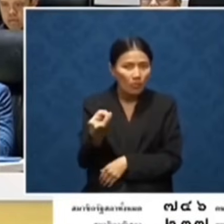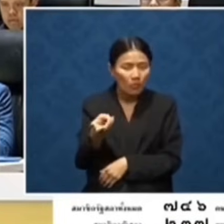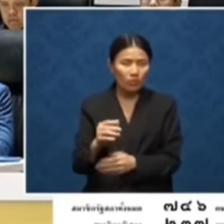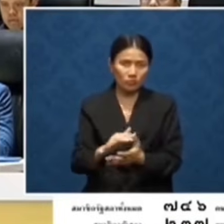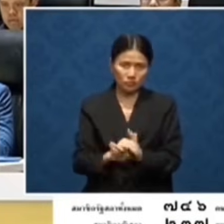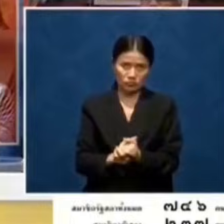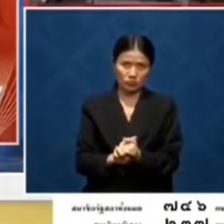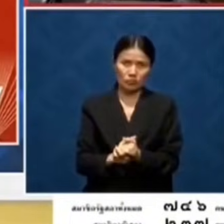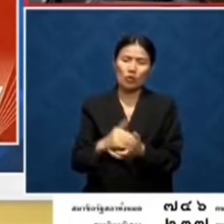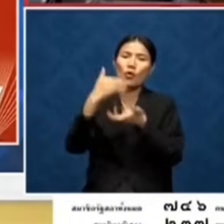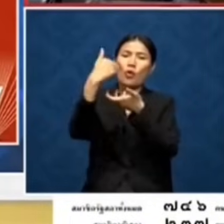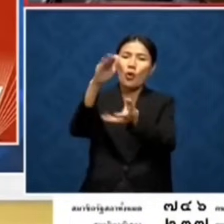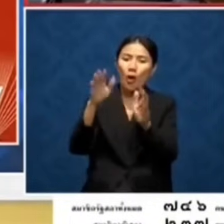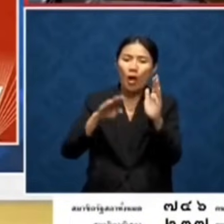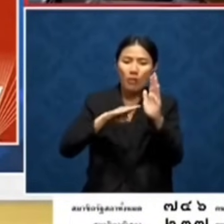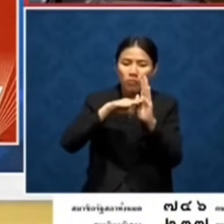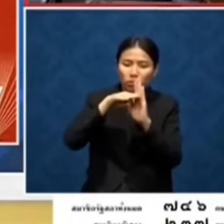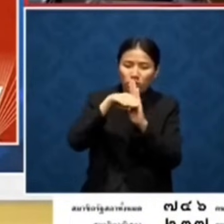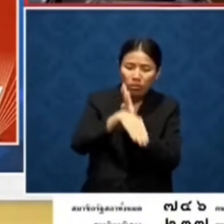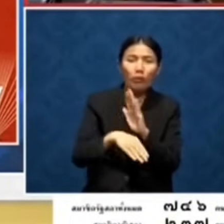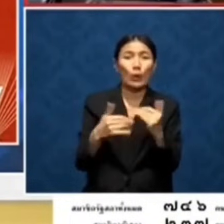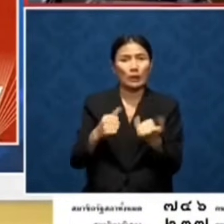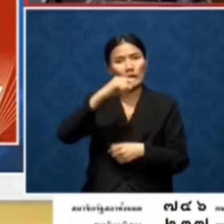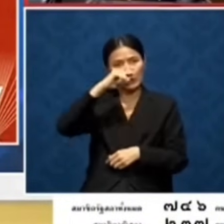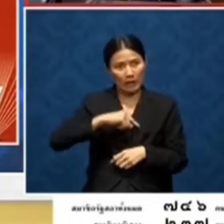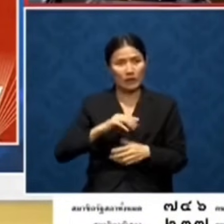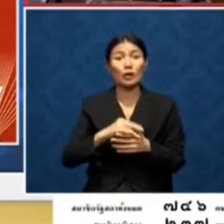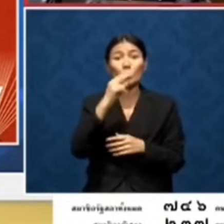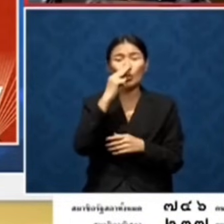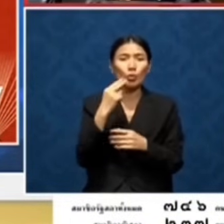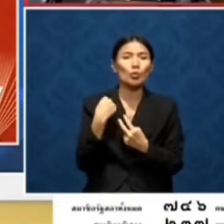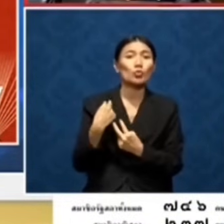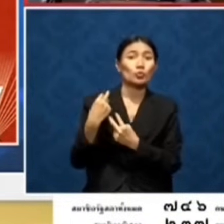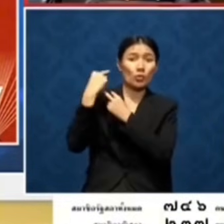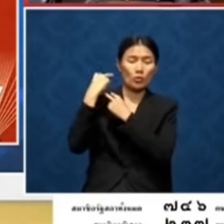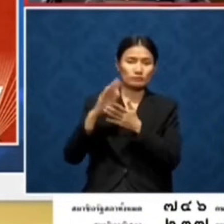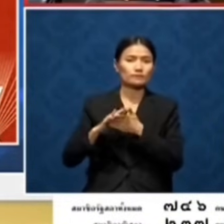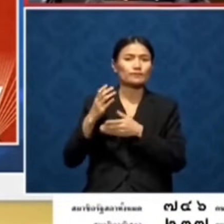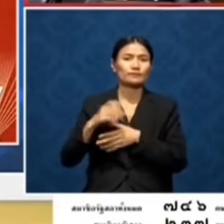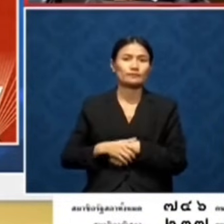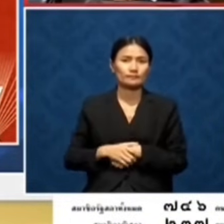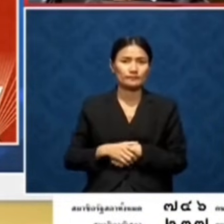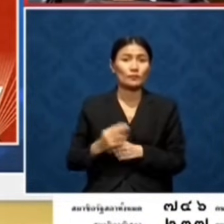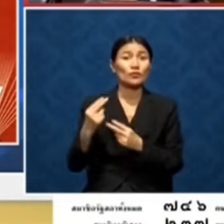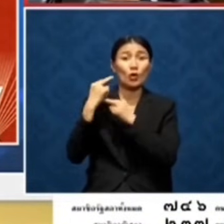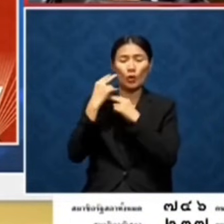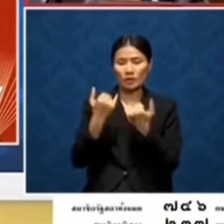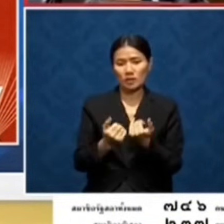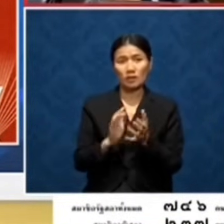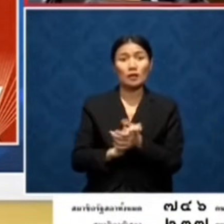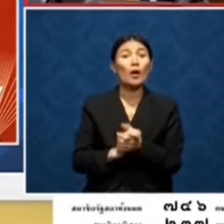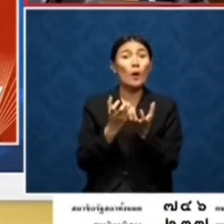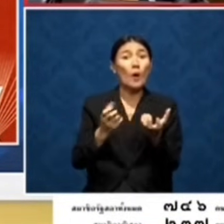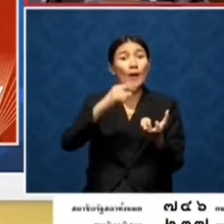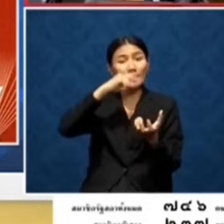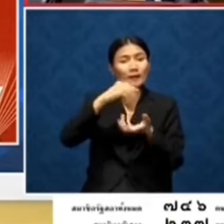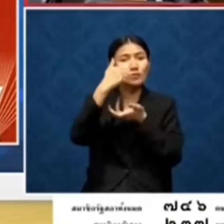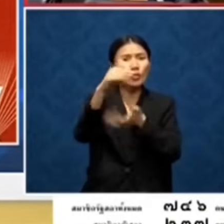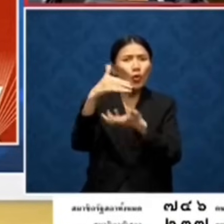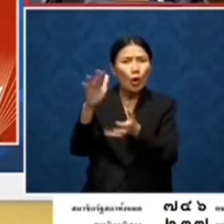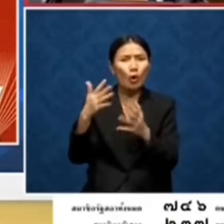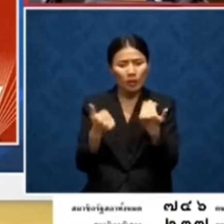ประธานดูตัวเลขนะครับย้อนหลังจะพบว่าการขยายตัวของการส่งออกของไทยนั้นหดตัวลงอย่างต่อเนื่